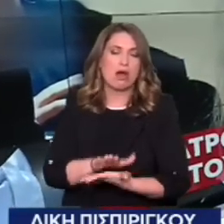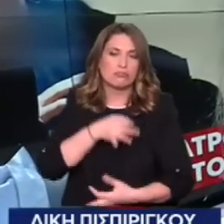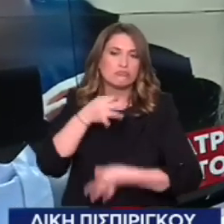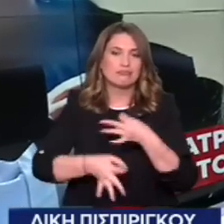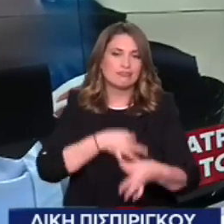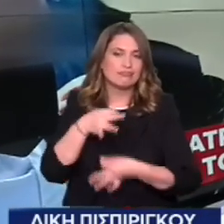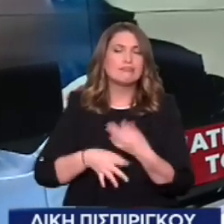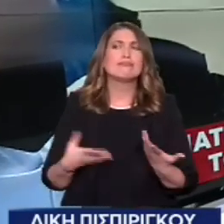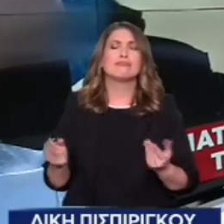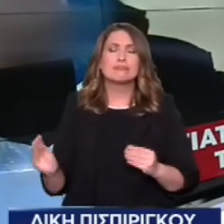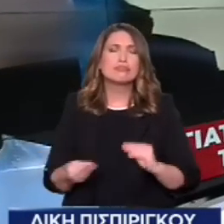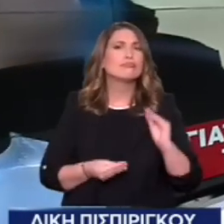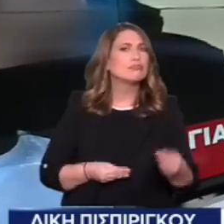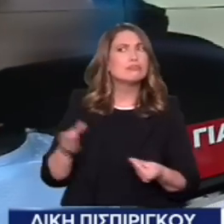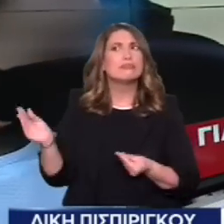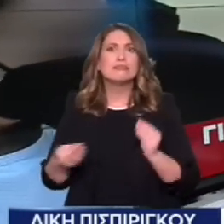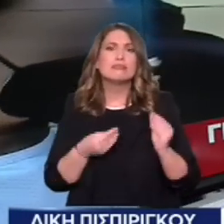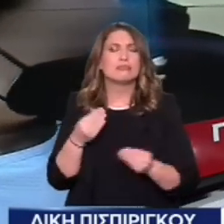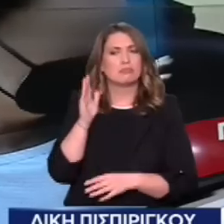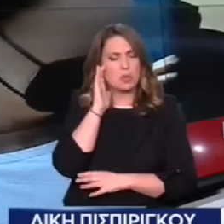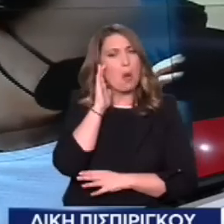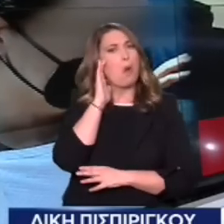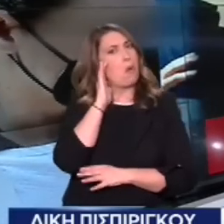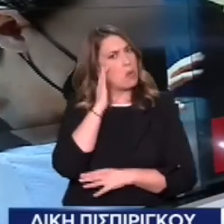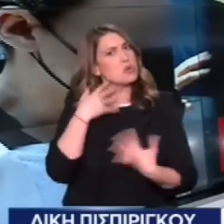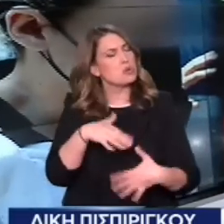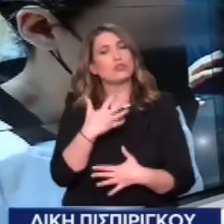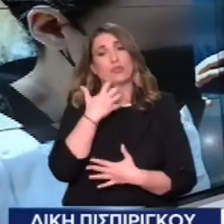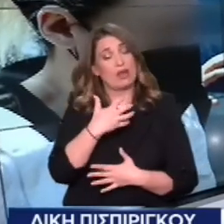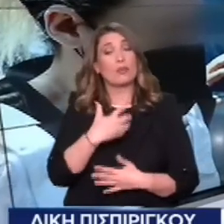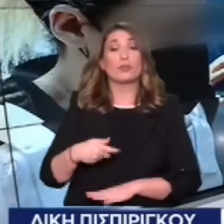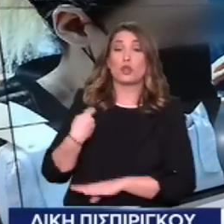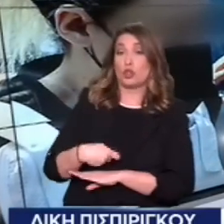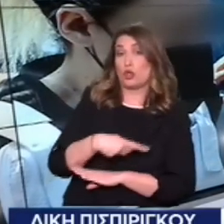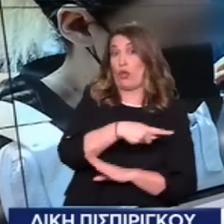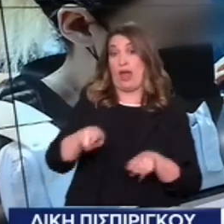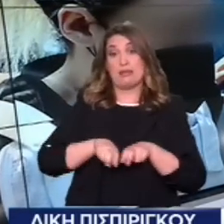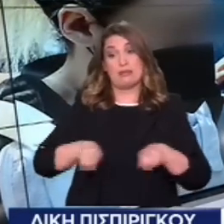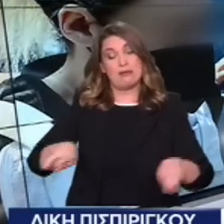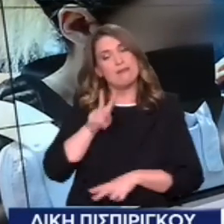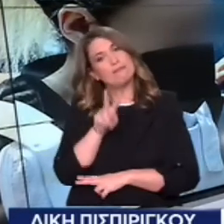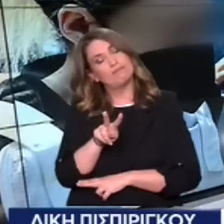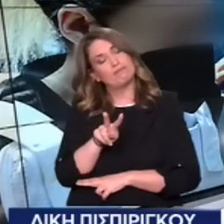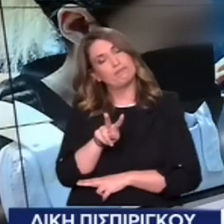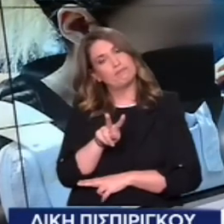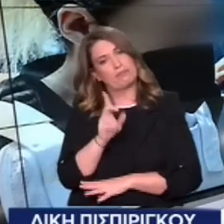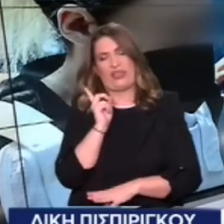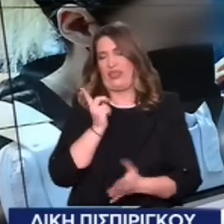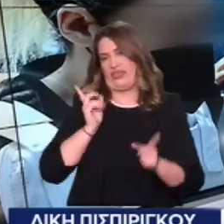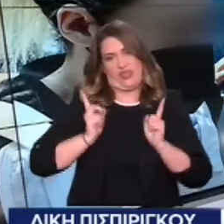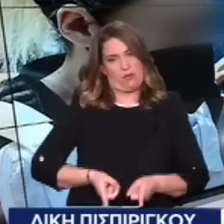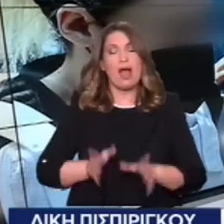αρχίζουν να ακούγονται πράγματα τα οποία είναι σοβαρά και τα οποία το δικαστήριο θα κρίνει. Εμείς μόνο μπορούμε να τα